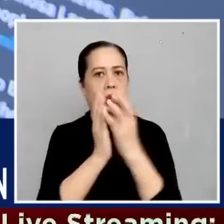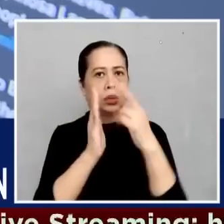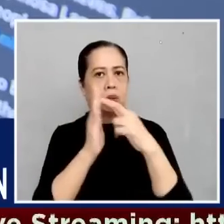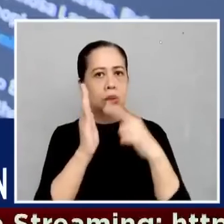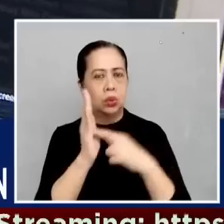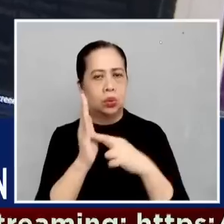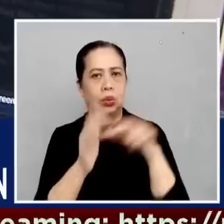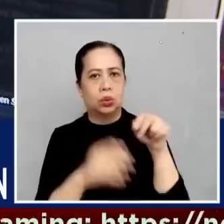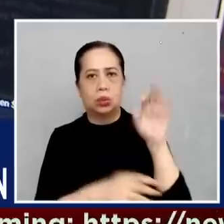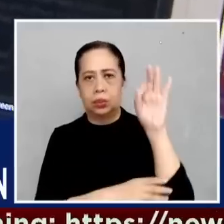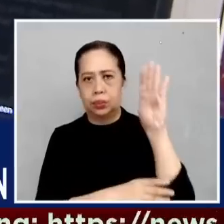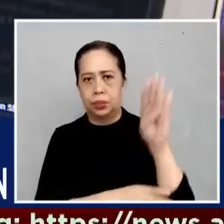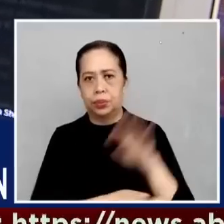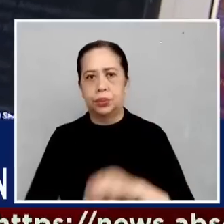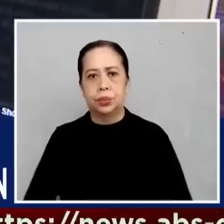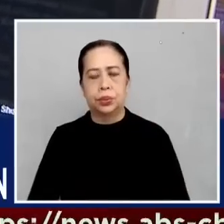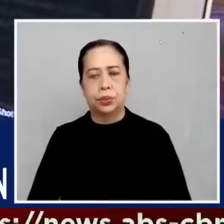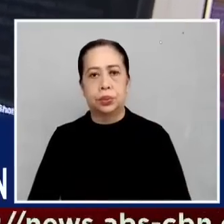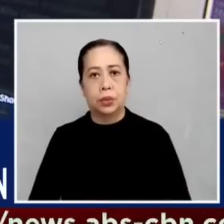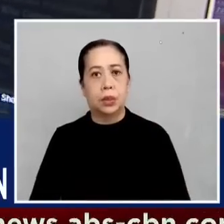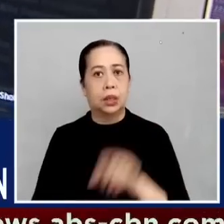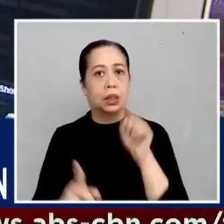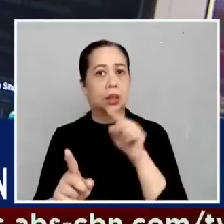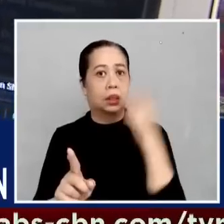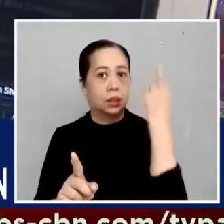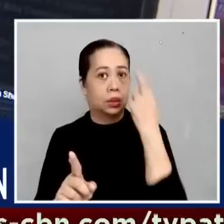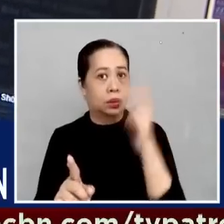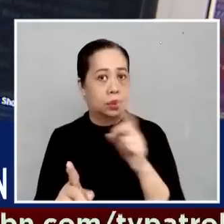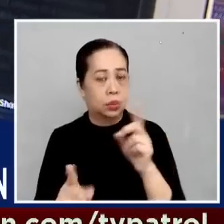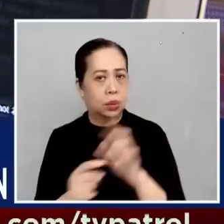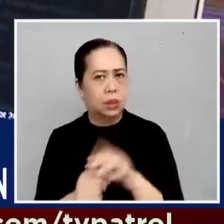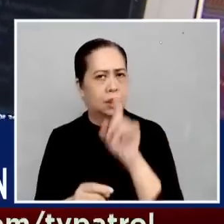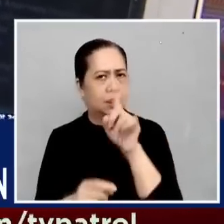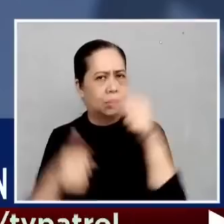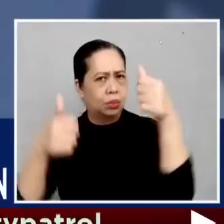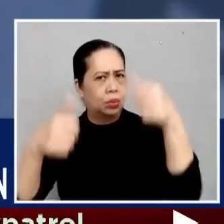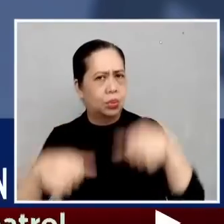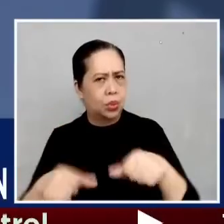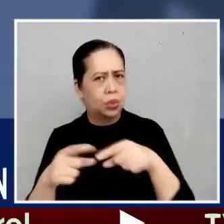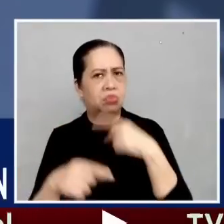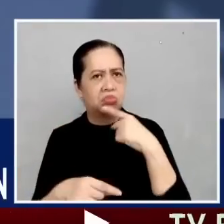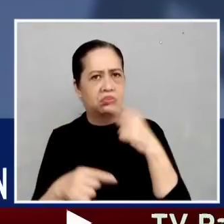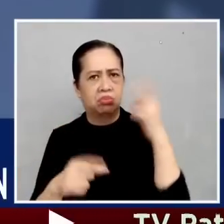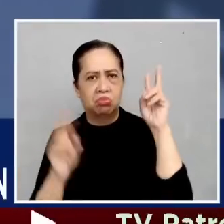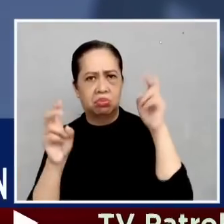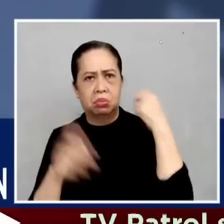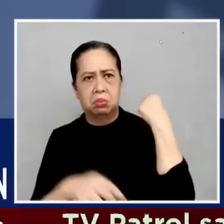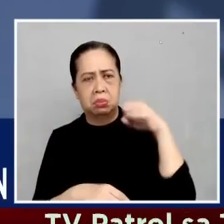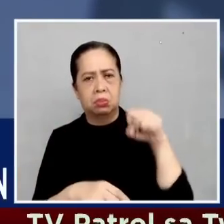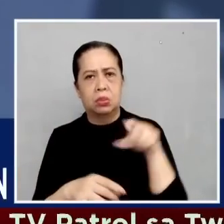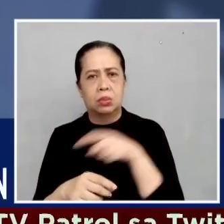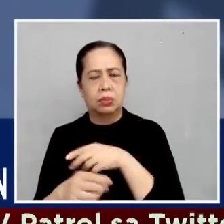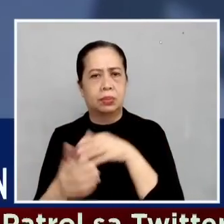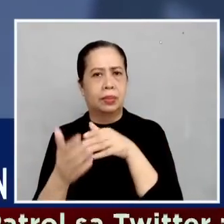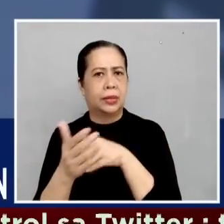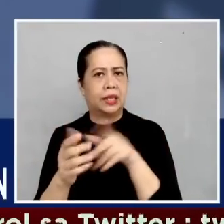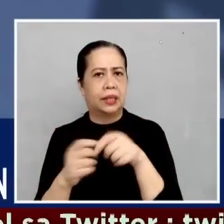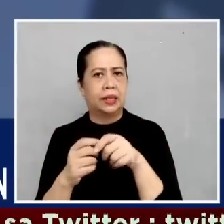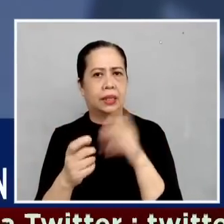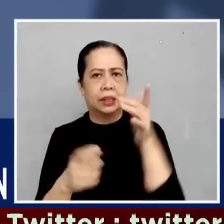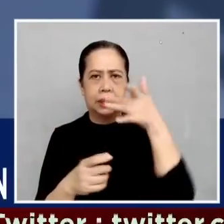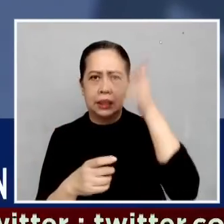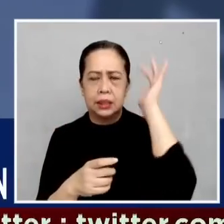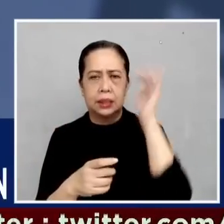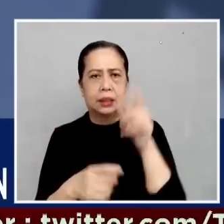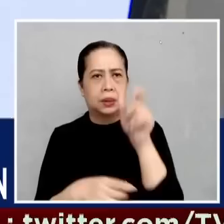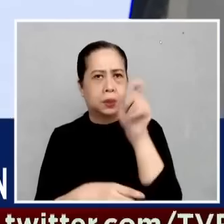media platform. Ang itinuturong dahilan, ang isang post na labag umano sa patakaran laban sa delikadong mga